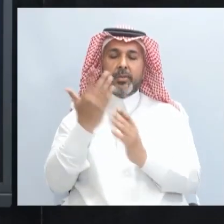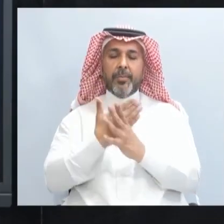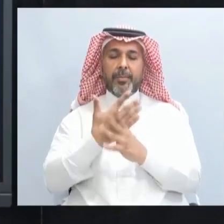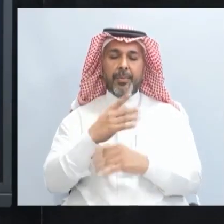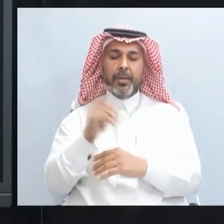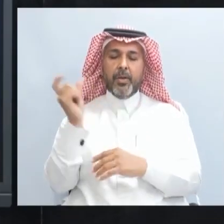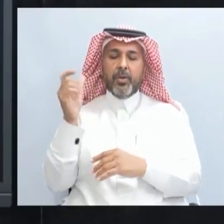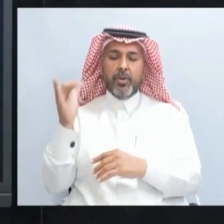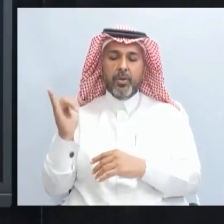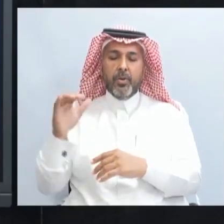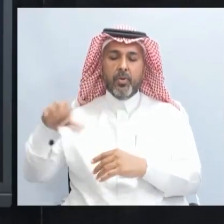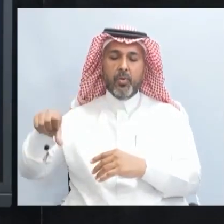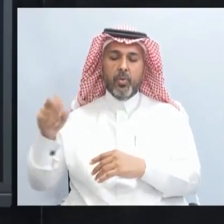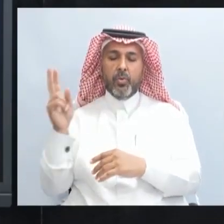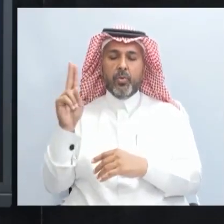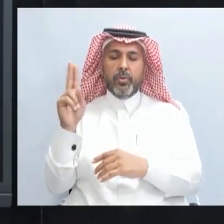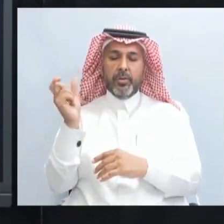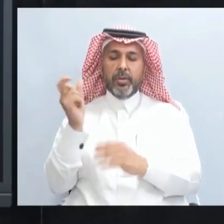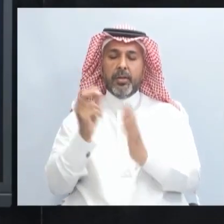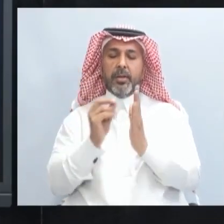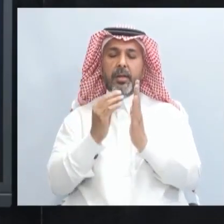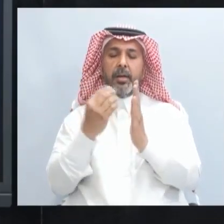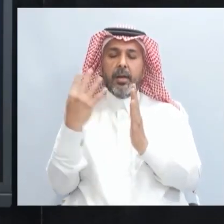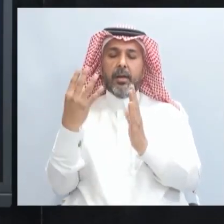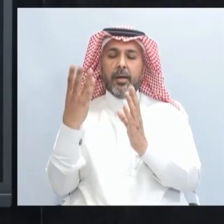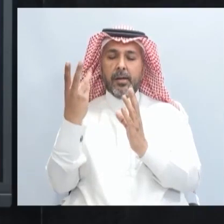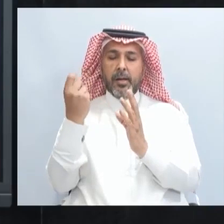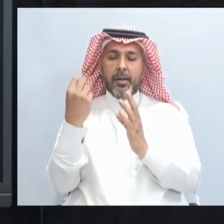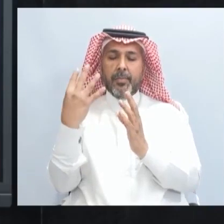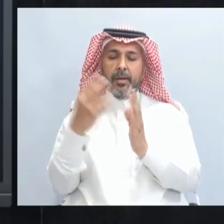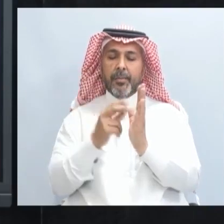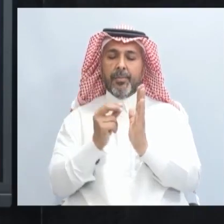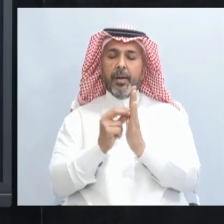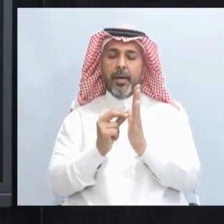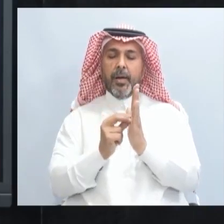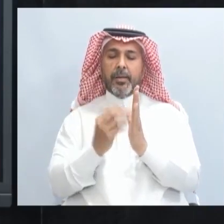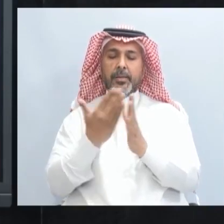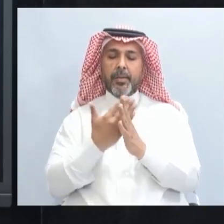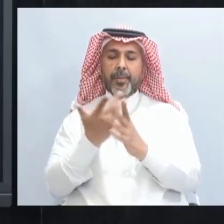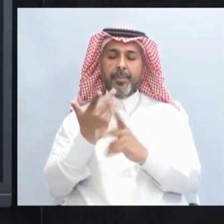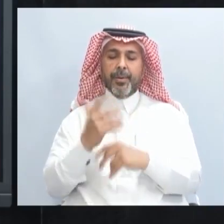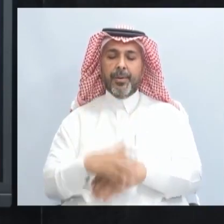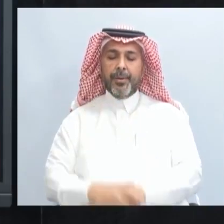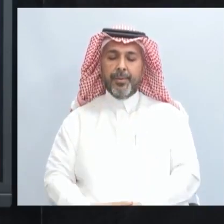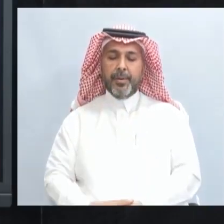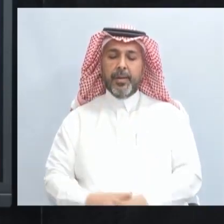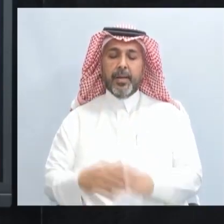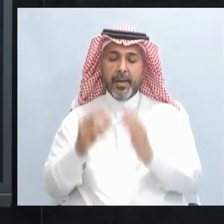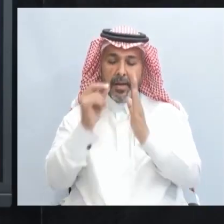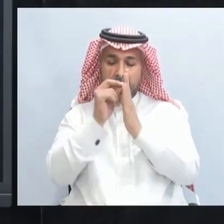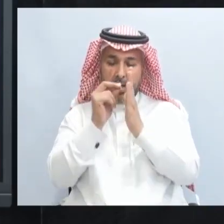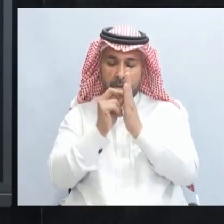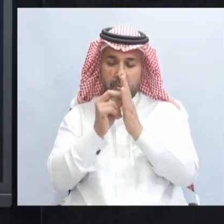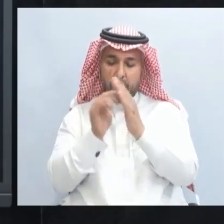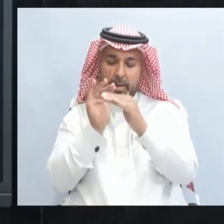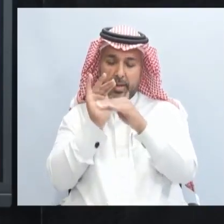بكل بساطه اذا كنت طالبا نبيها ستجيب الان بما ان قانون نيوتن الرابع يتكلم عن قوى